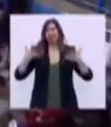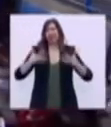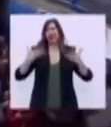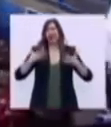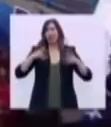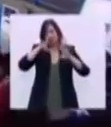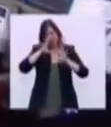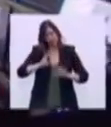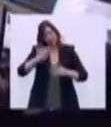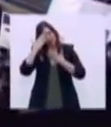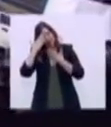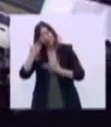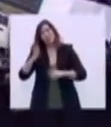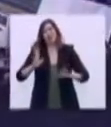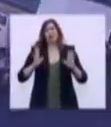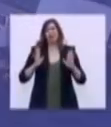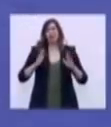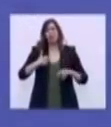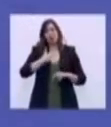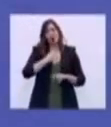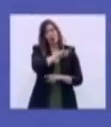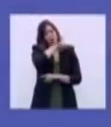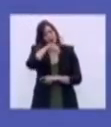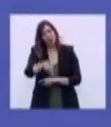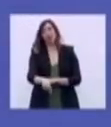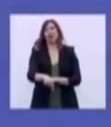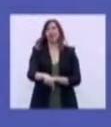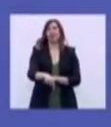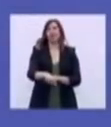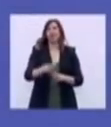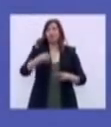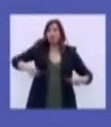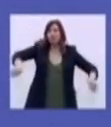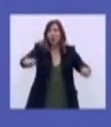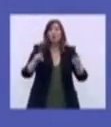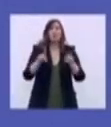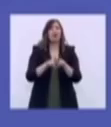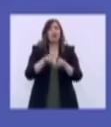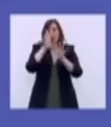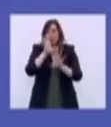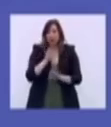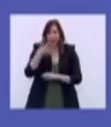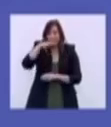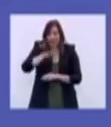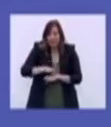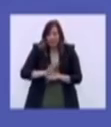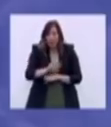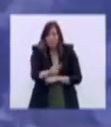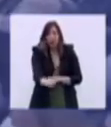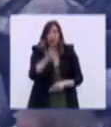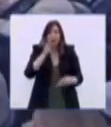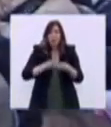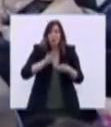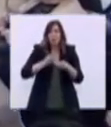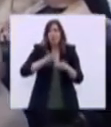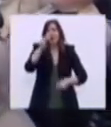τη μεγαλύτερη διαφορά που έχει δώσει η public, η ΚΑΠΑ, είναι 4,7%. Η μεγαλύτερη. Ναι. Άρα, να μην